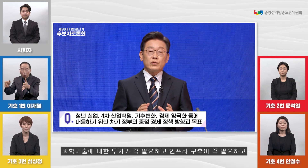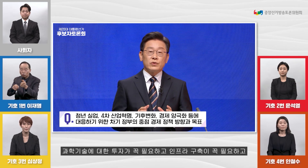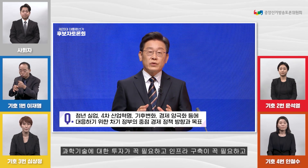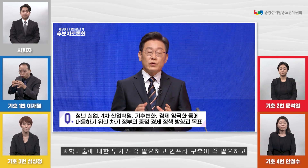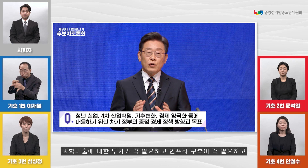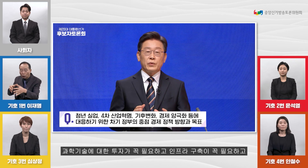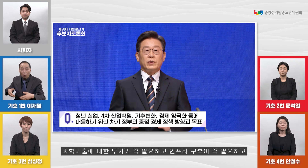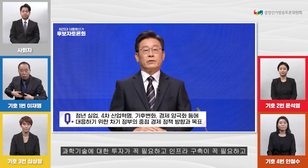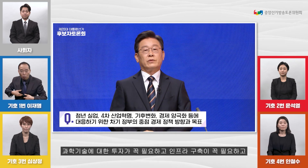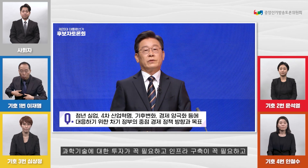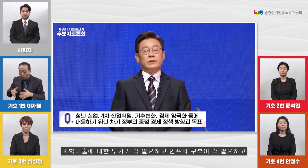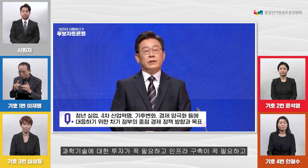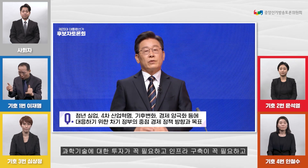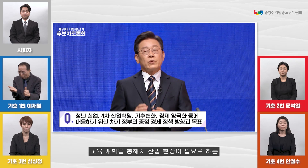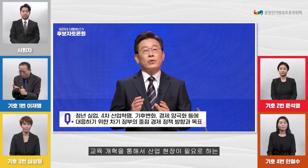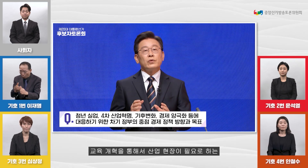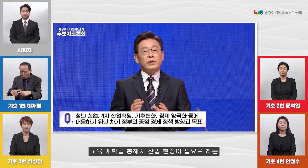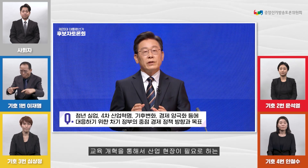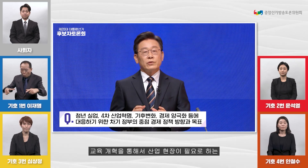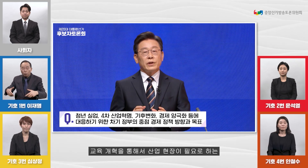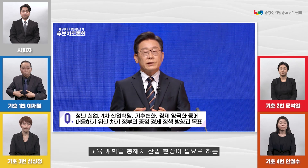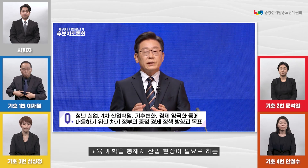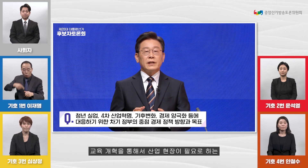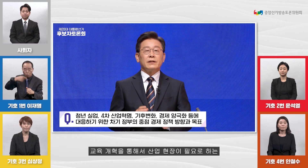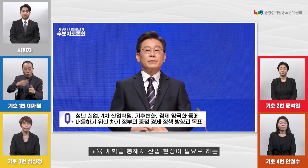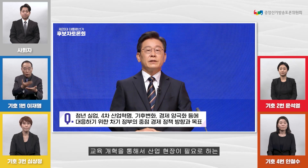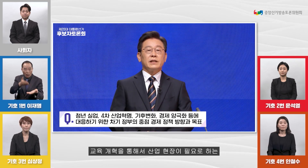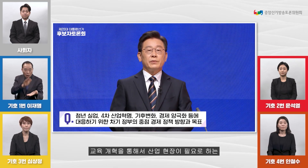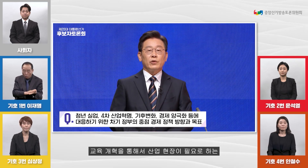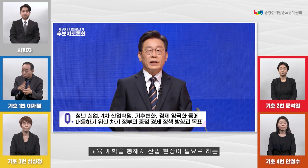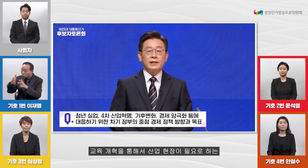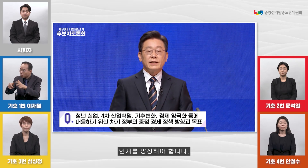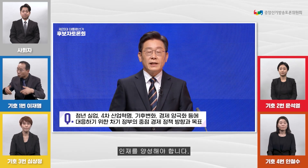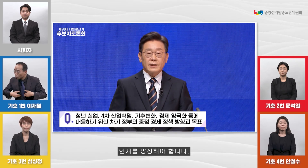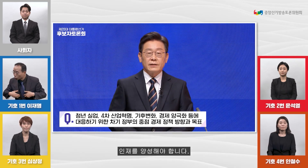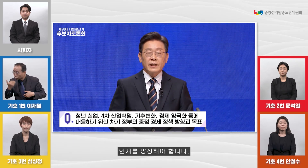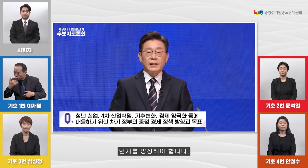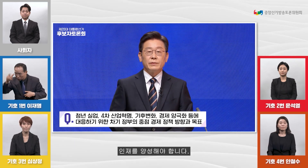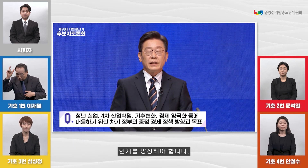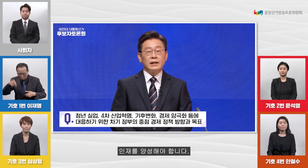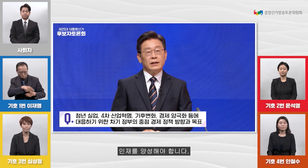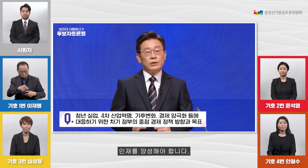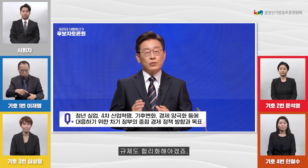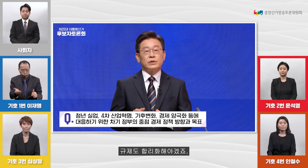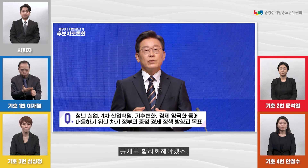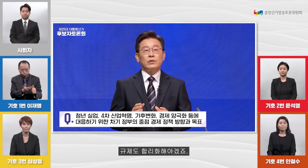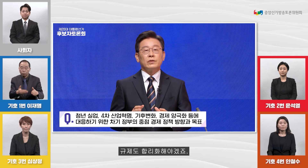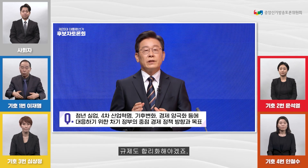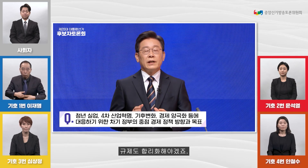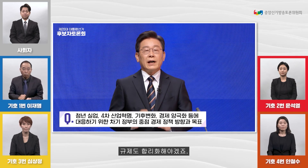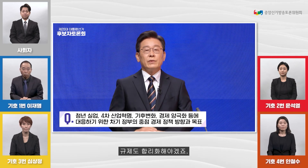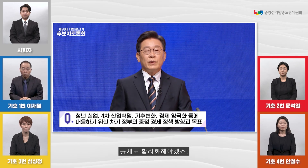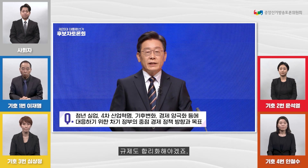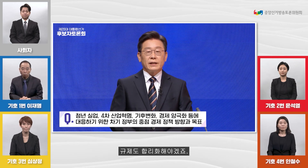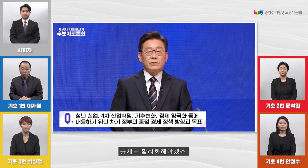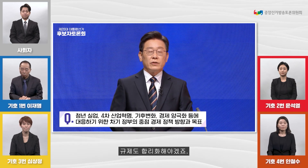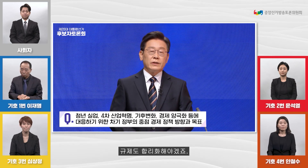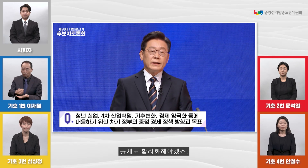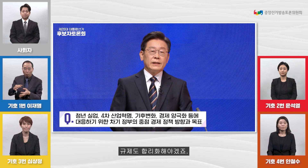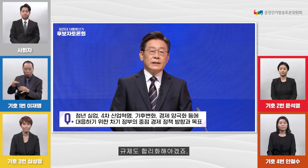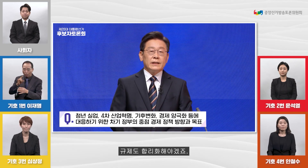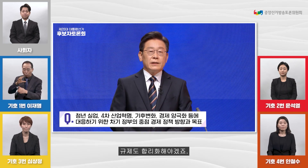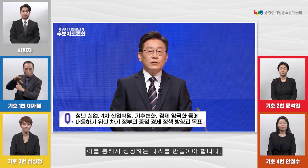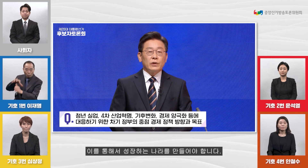인프라 구축이 꼭 필요하고 교육 개혁을 통해서 산업 현장에 필요로 하는 인재를 양성해야 합니다. 규제도 합리화해야